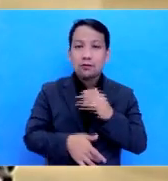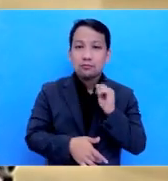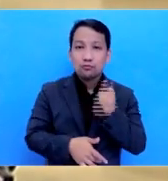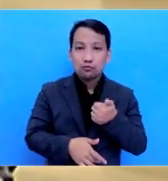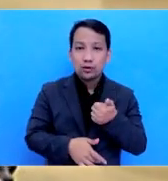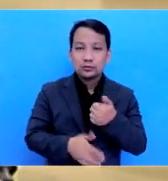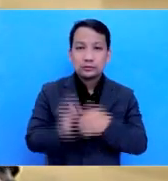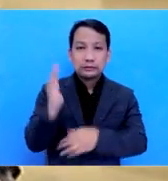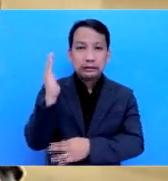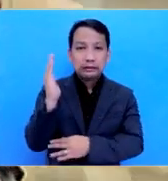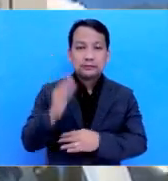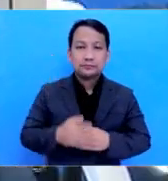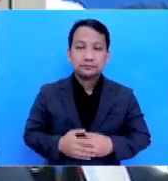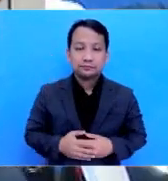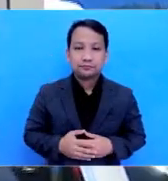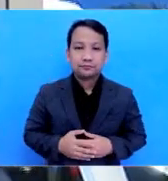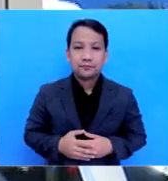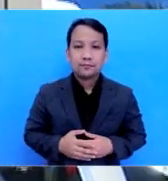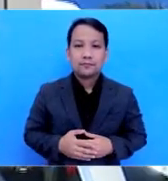tanghali.